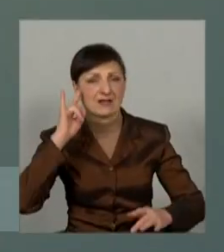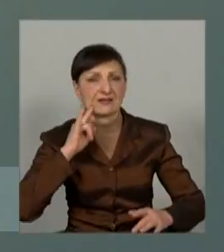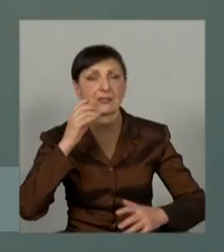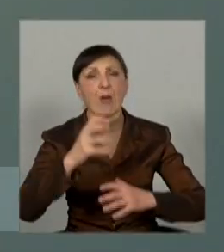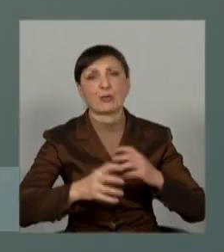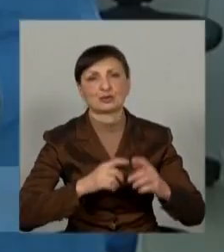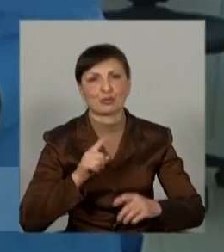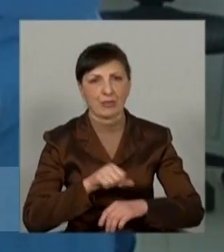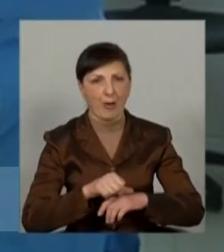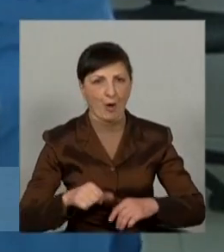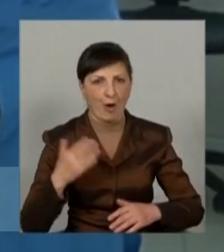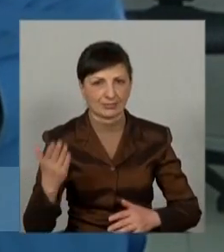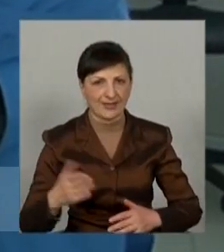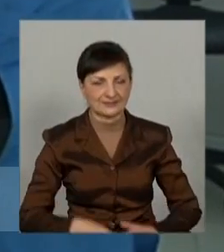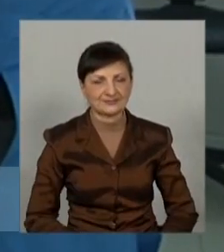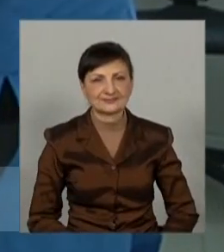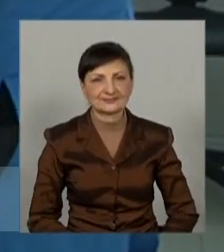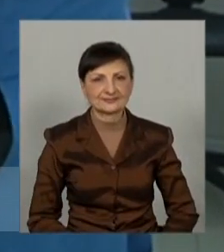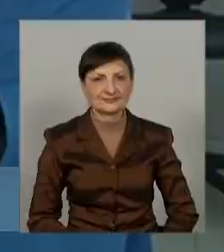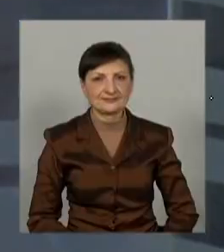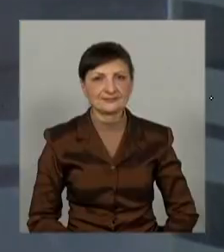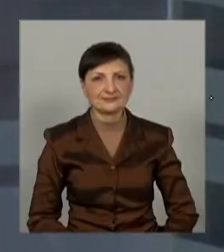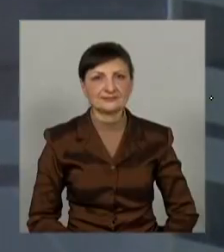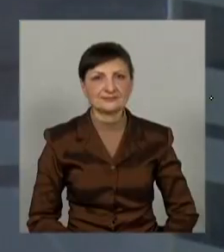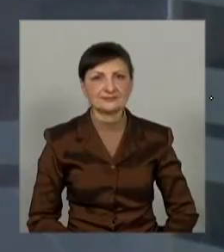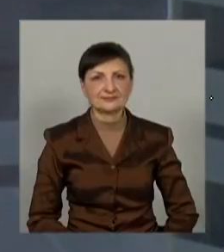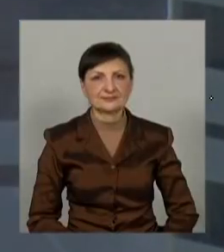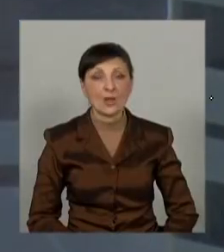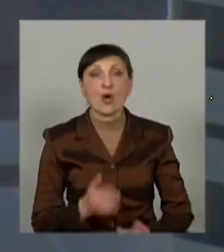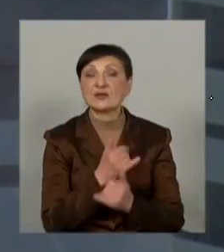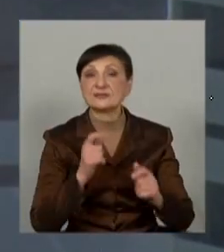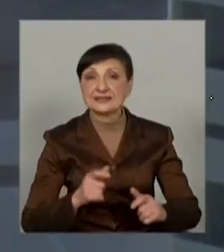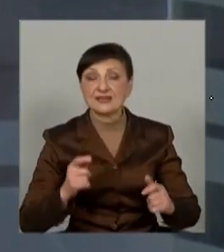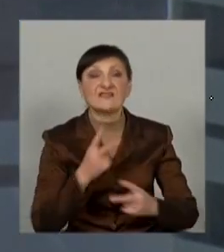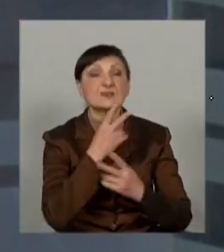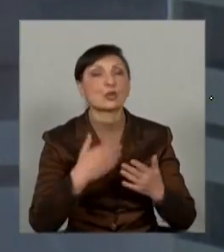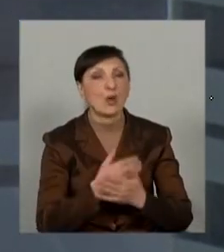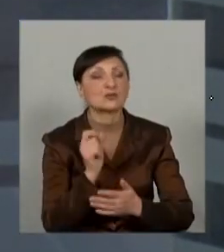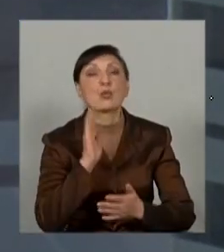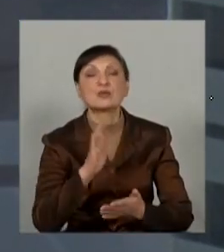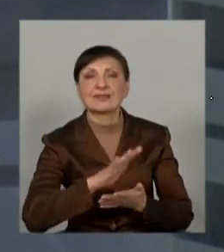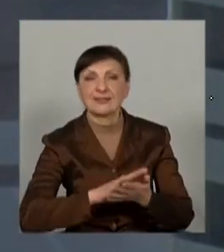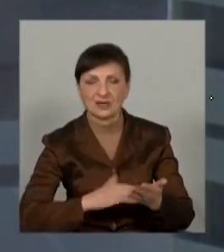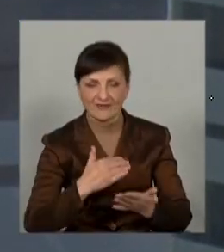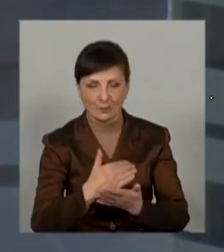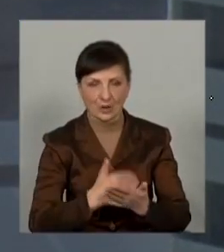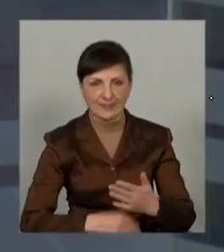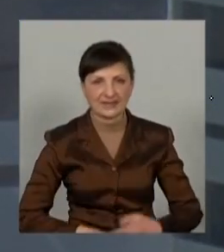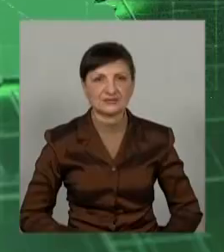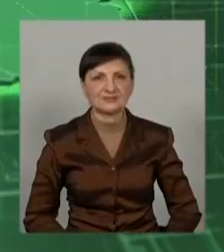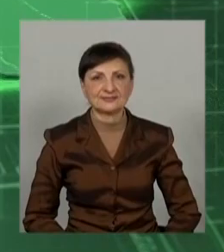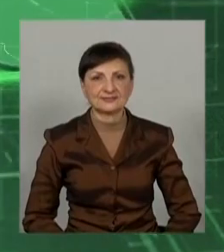международной арене. Салтанат Нургалиева, телеканал Алматы. Уважаемые телезрители, вы смотрите новости. Далее в выпуске.